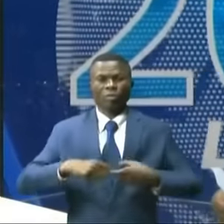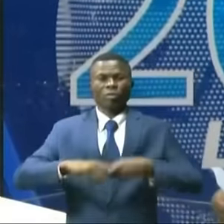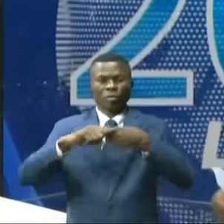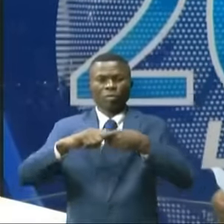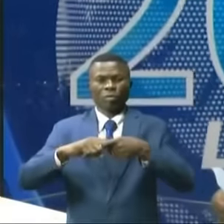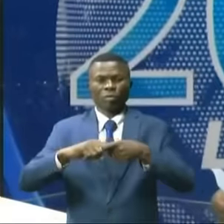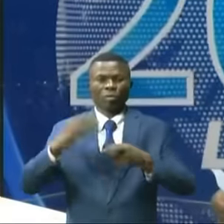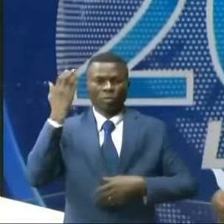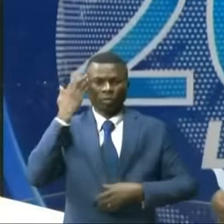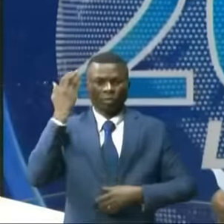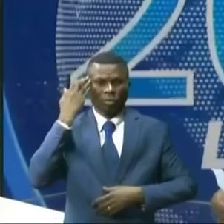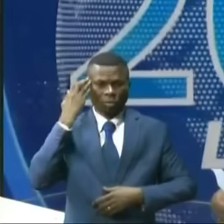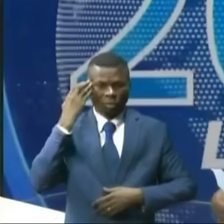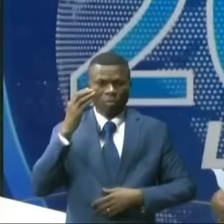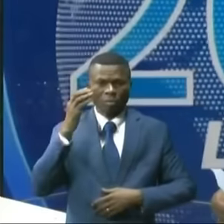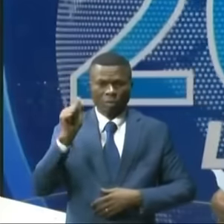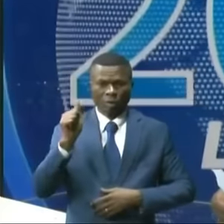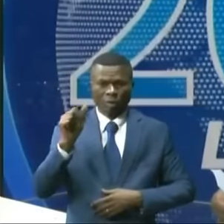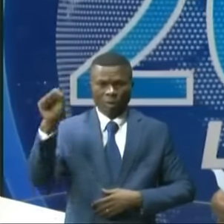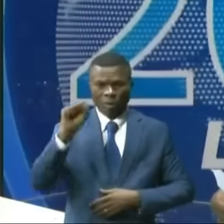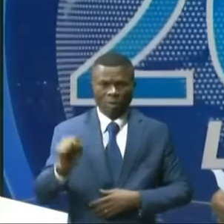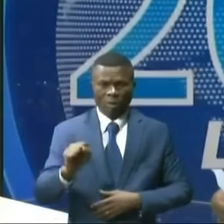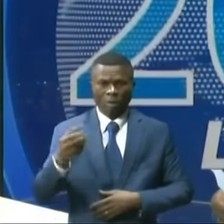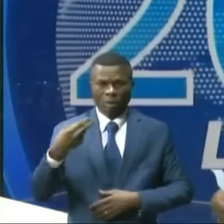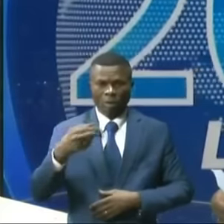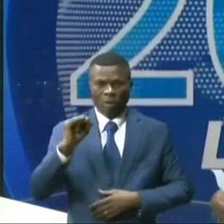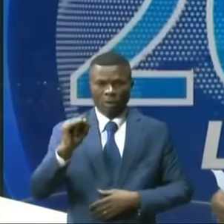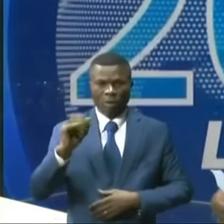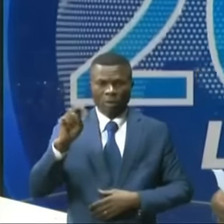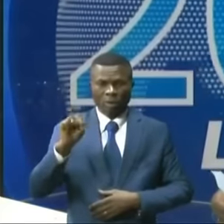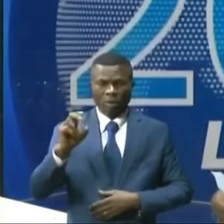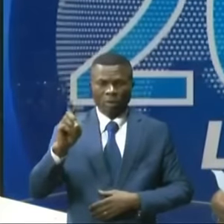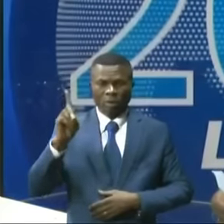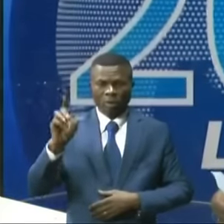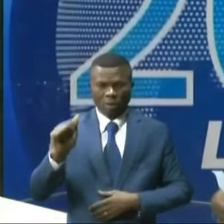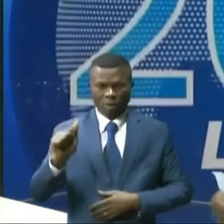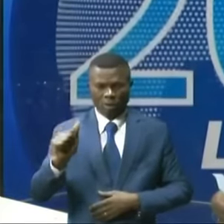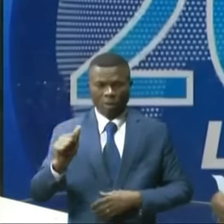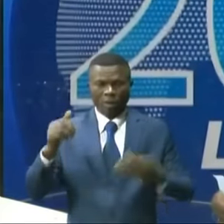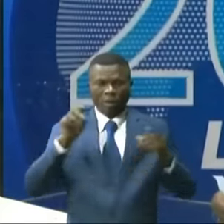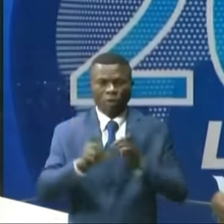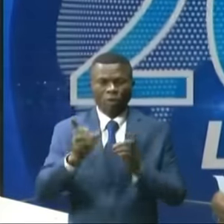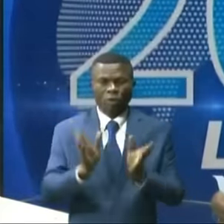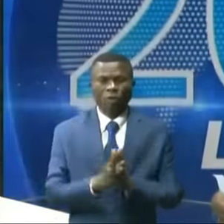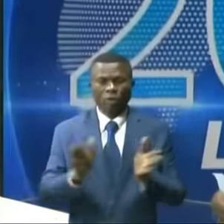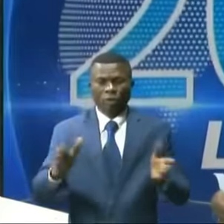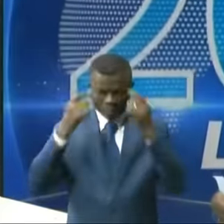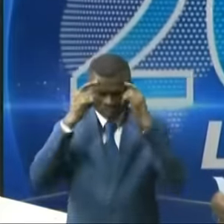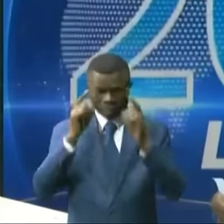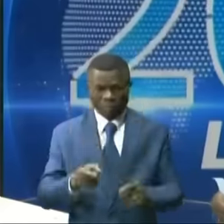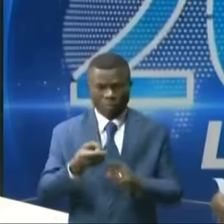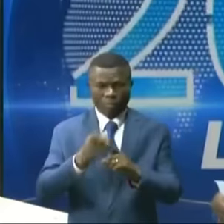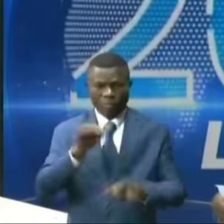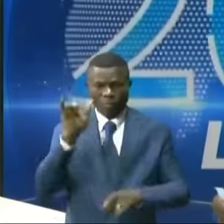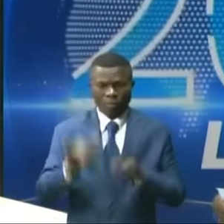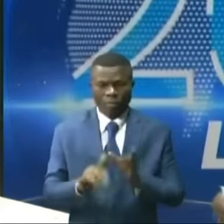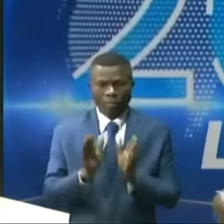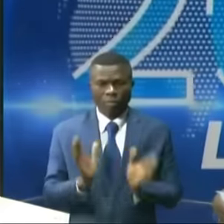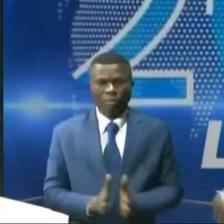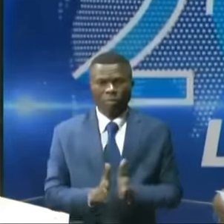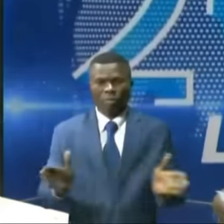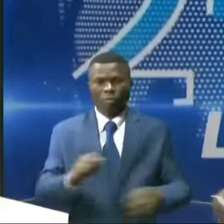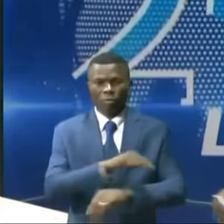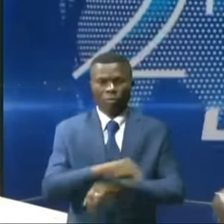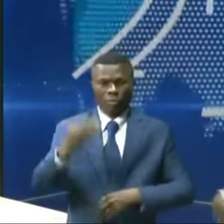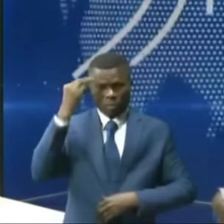de Monsieur ashinda directeur général du renatelsat une décision prise par le secrétaire général au